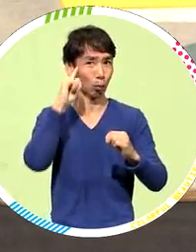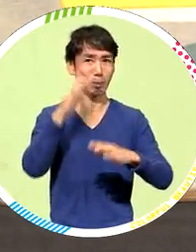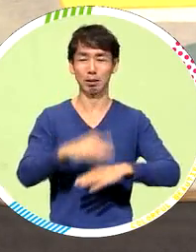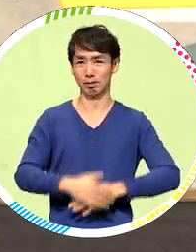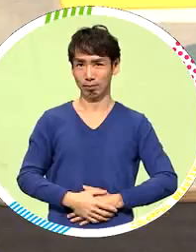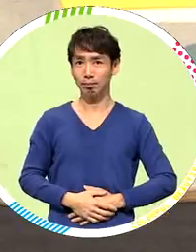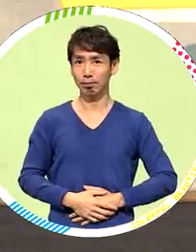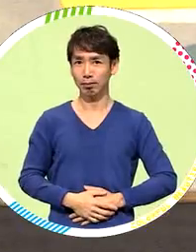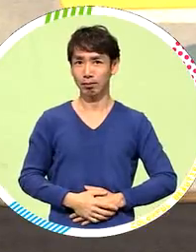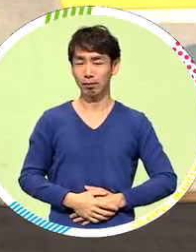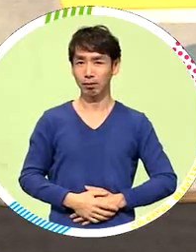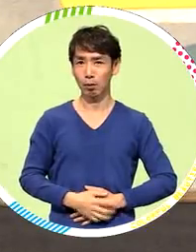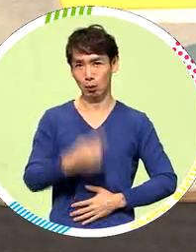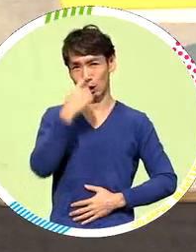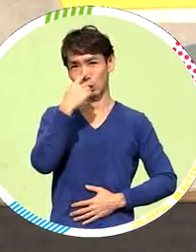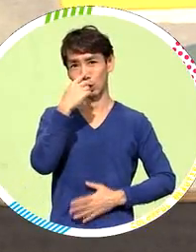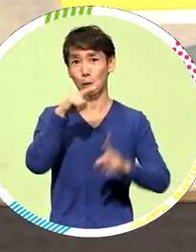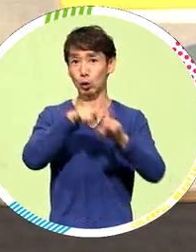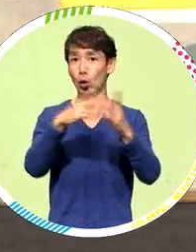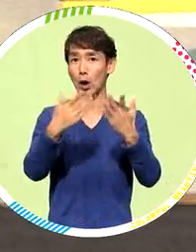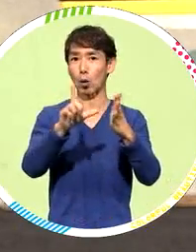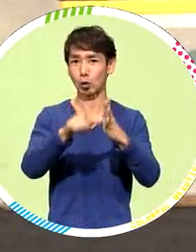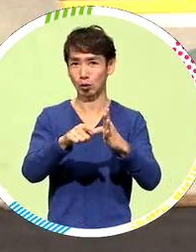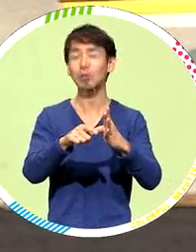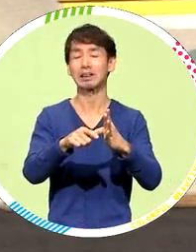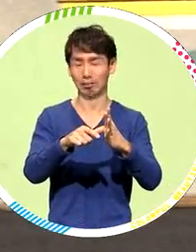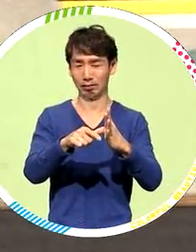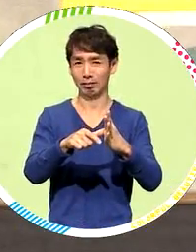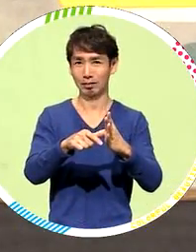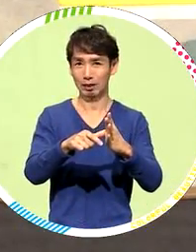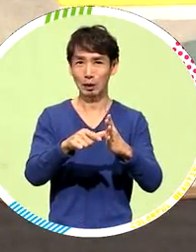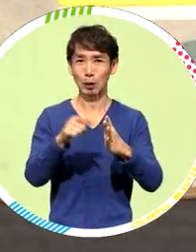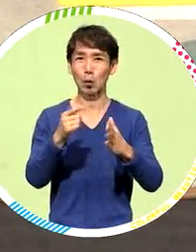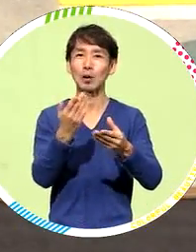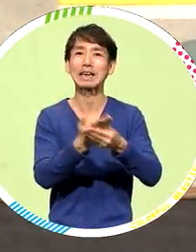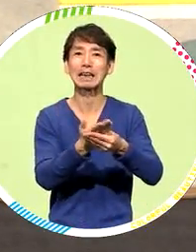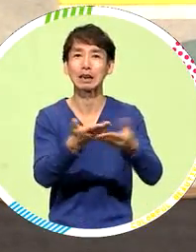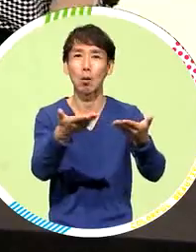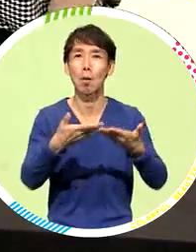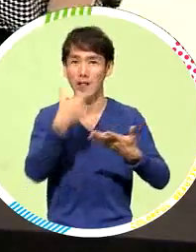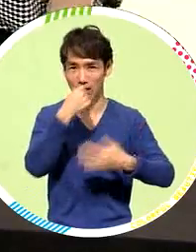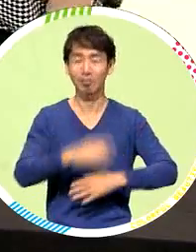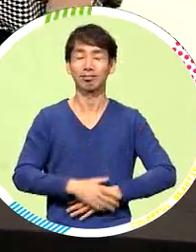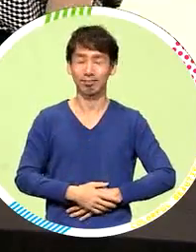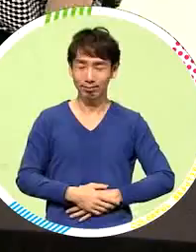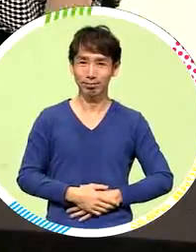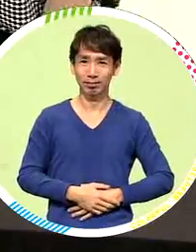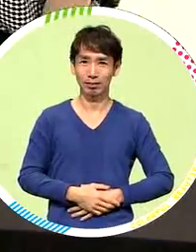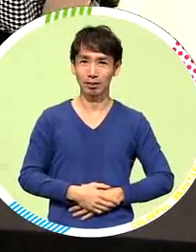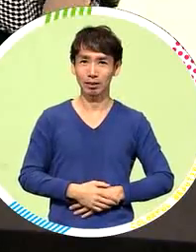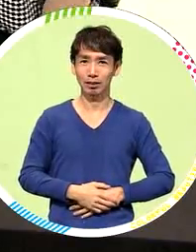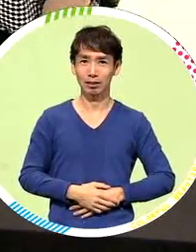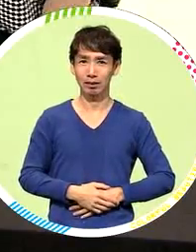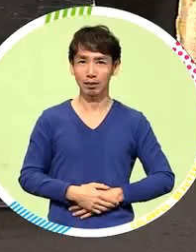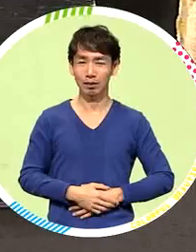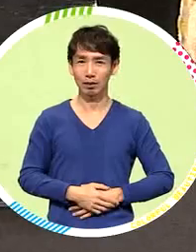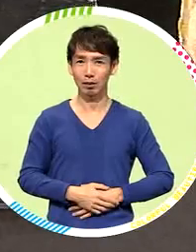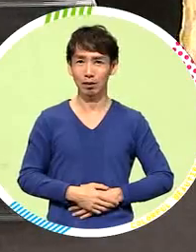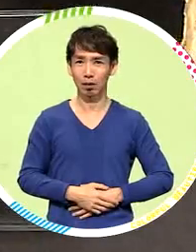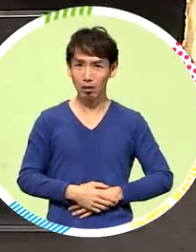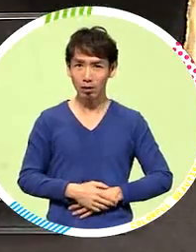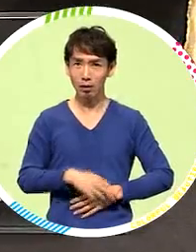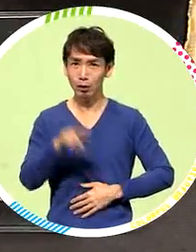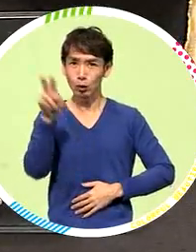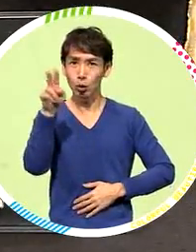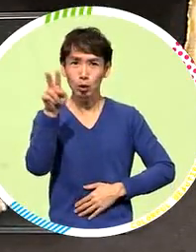あの私も小学校のときてもらいましたねうんどんなンきゅんある逆